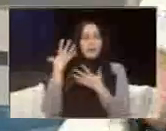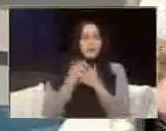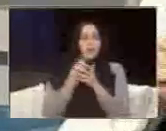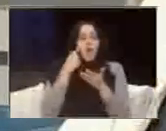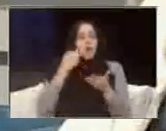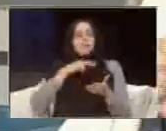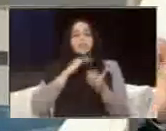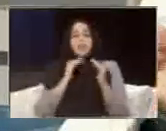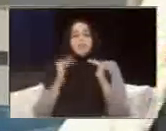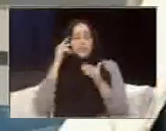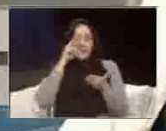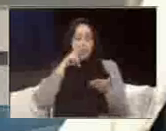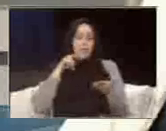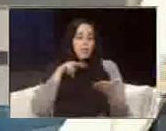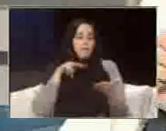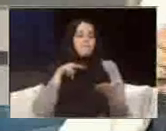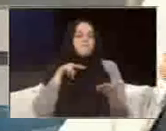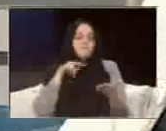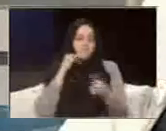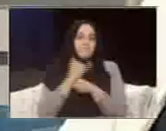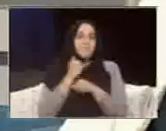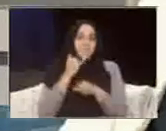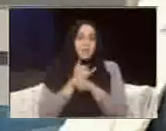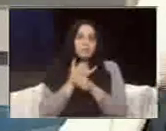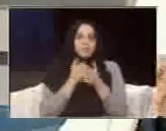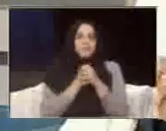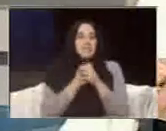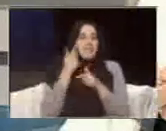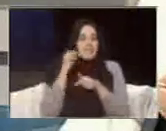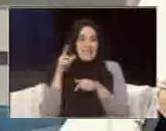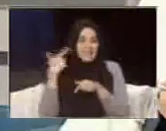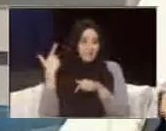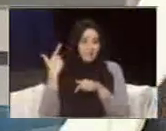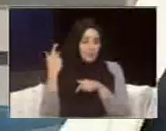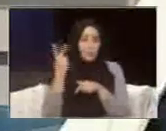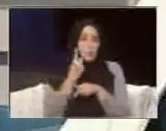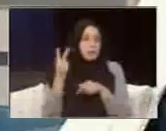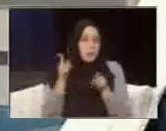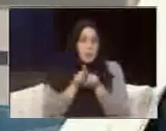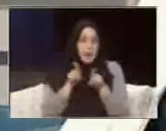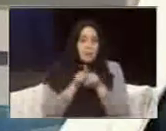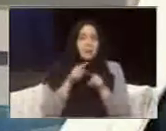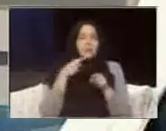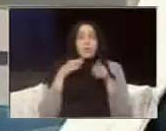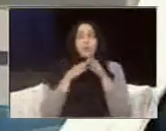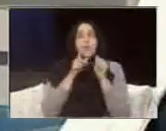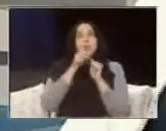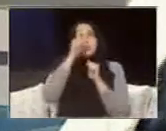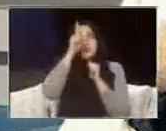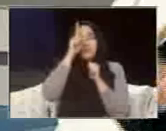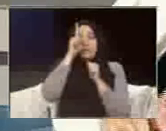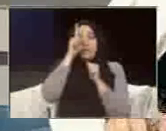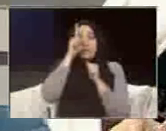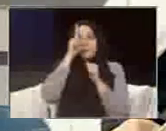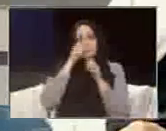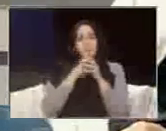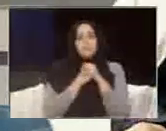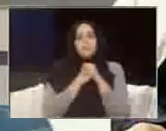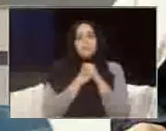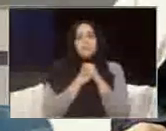يرى يعني يقرأ تلك المراسلات وتلك الشكاوى. إذا كان ما كانش استجابة رفع الأمر لرب سبحانه عز وجل،